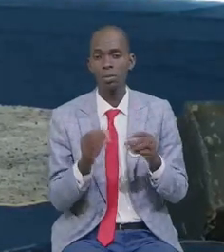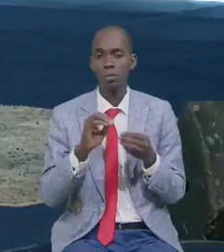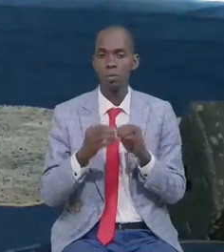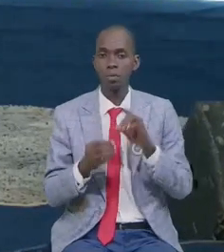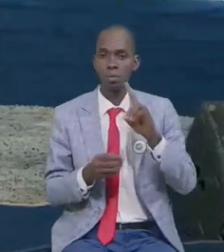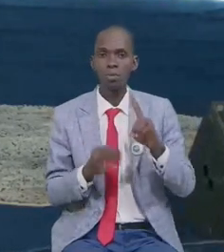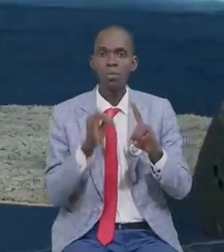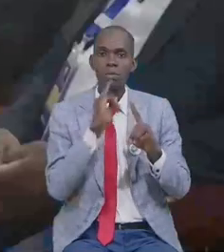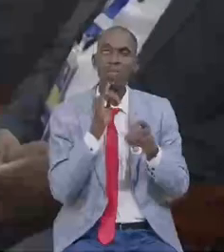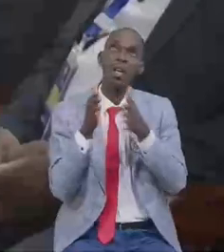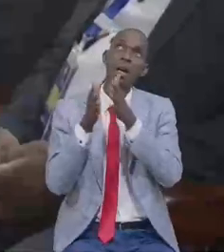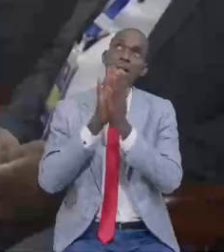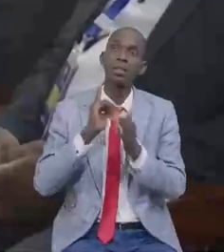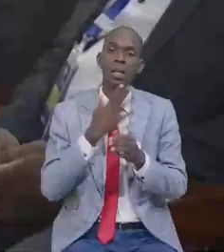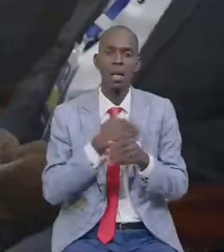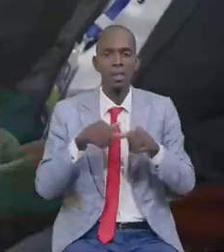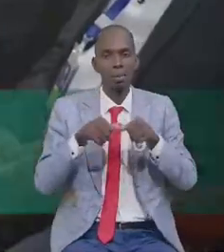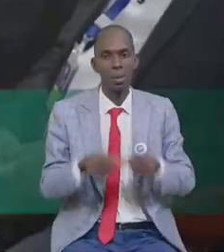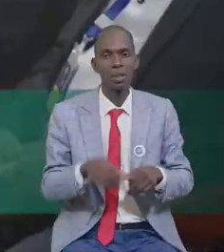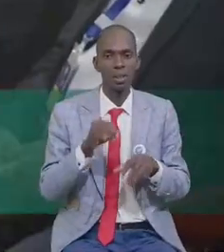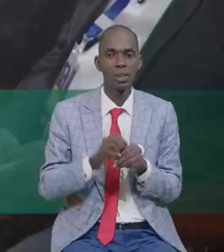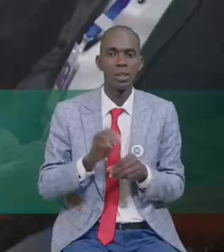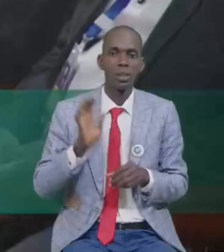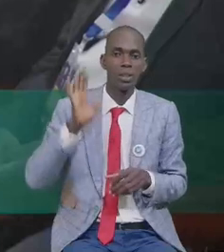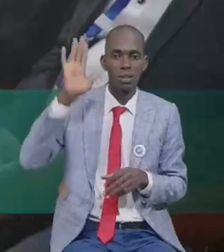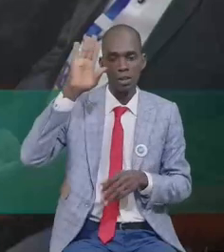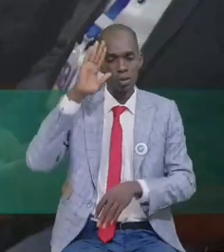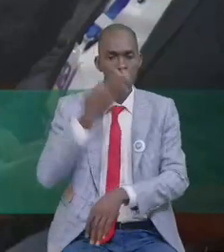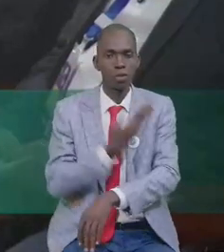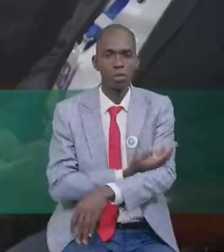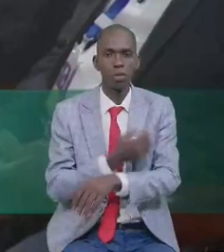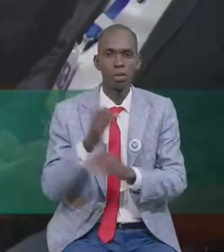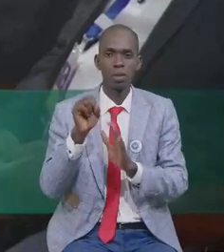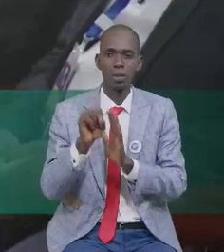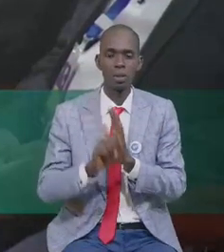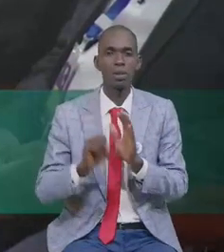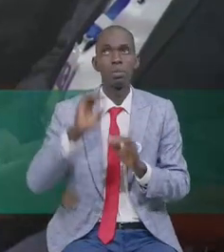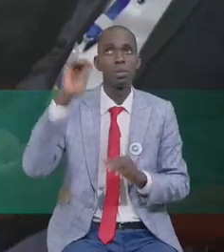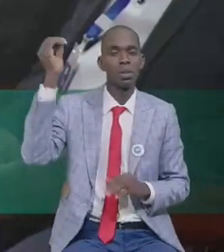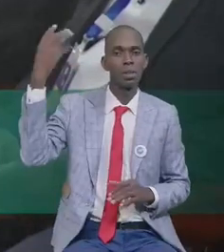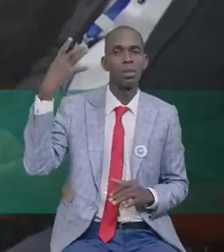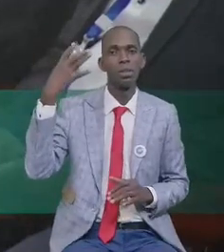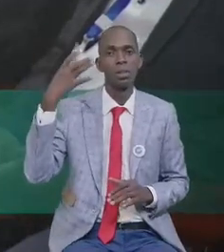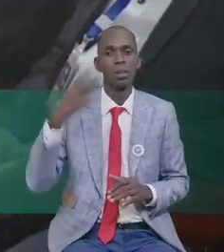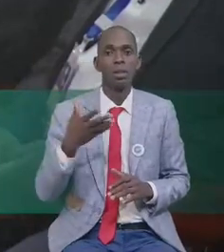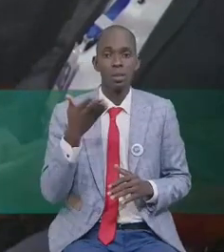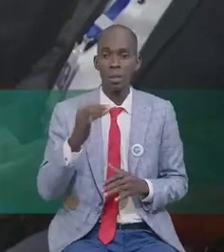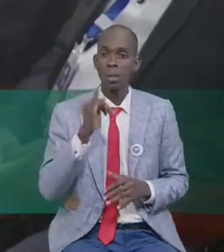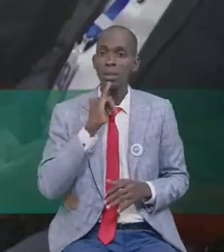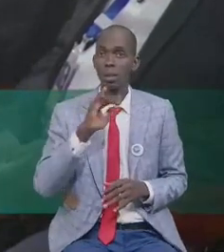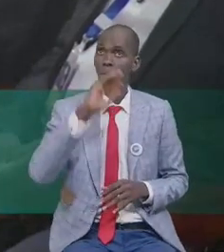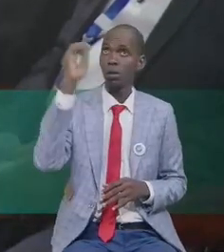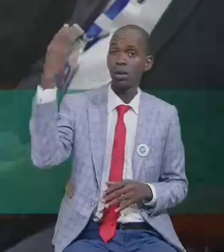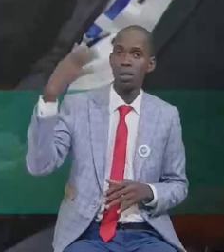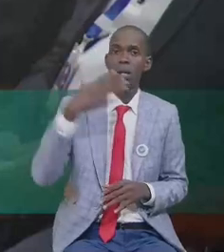point, demander et demeurer dans la grâce de la filiation. Il y a la grâce et il y a la grâce de la